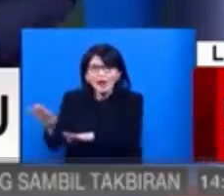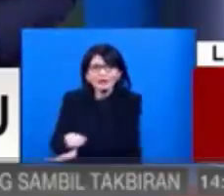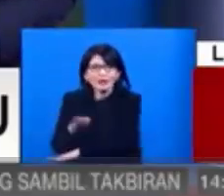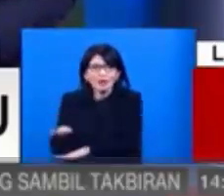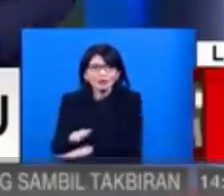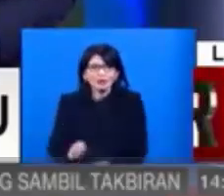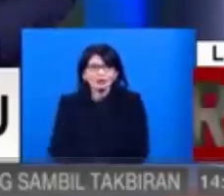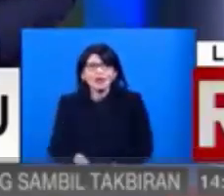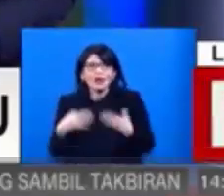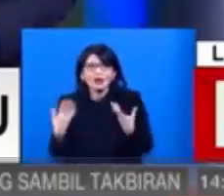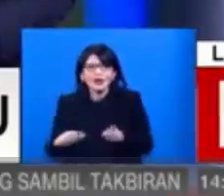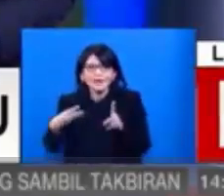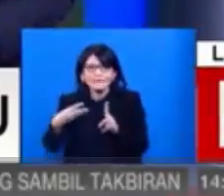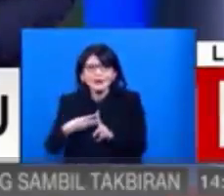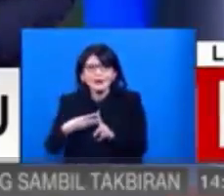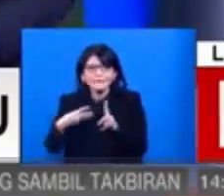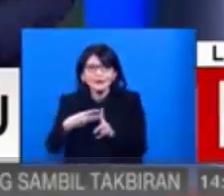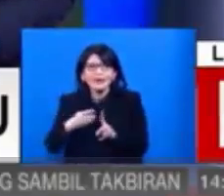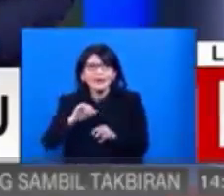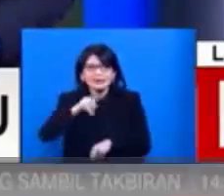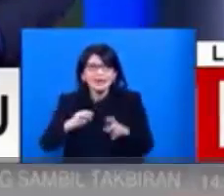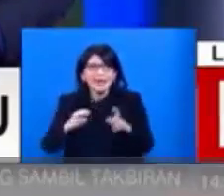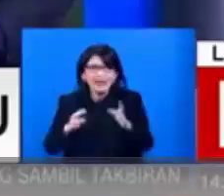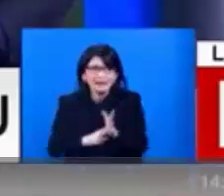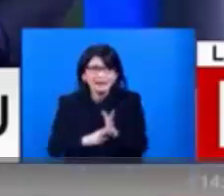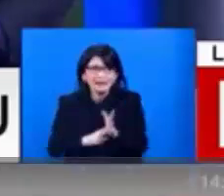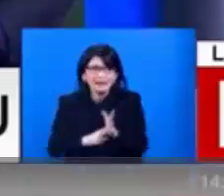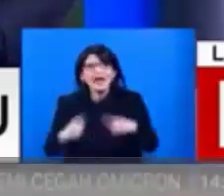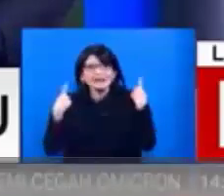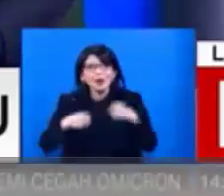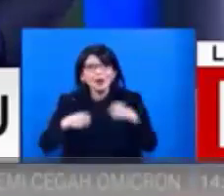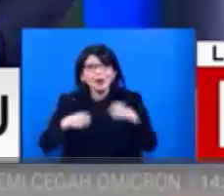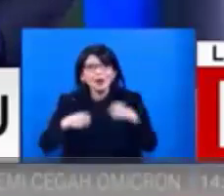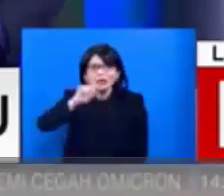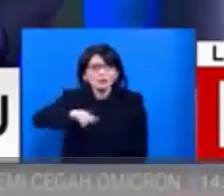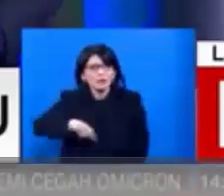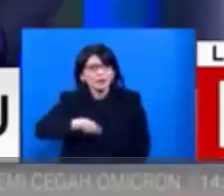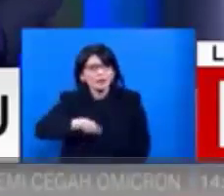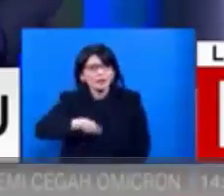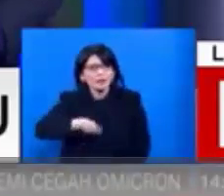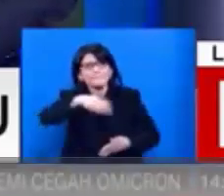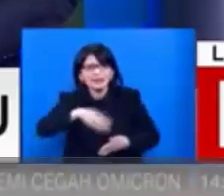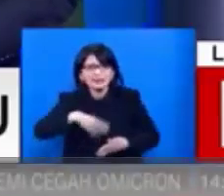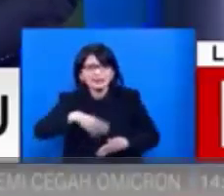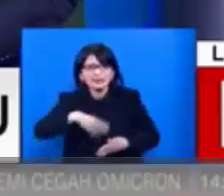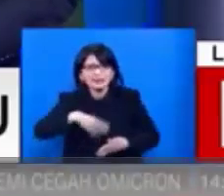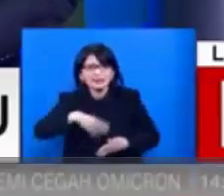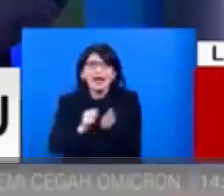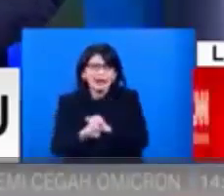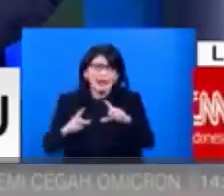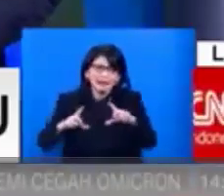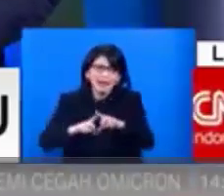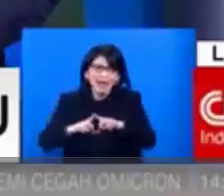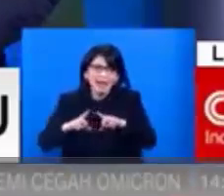Jalan Nasional atau BPJN Jawa Bali, mulai dari pengecatan, pergantian peralatan hingga